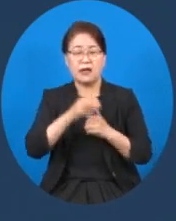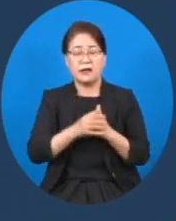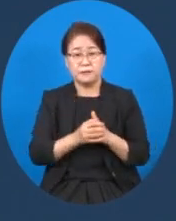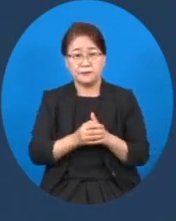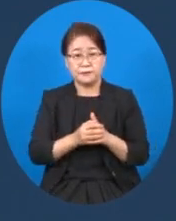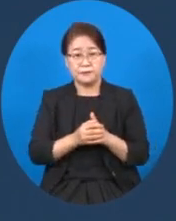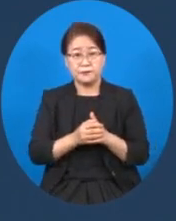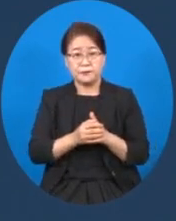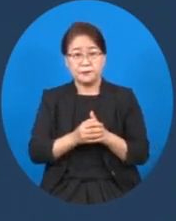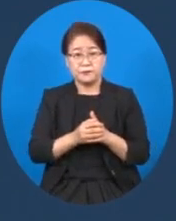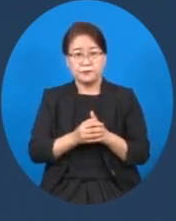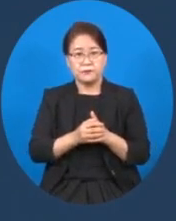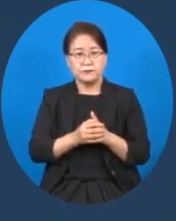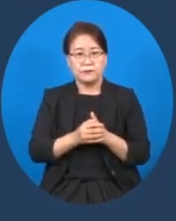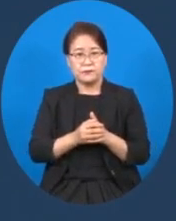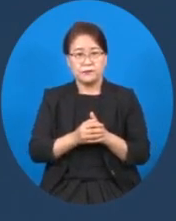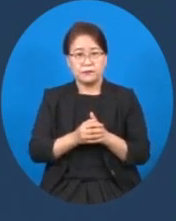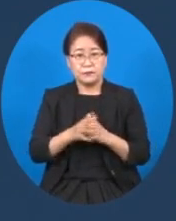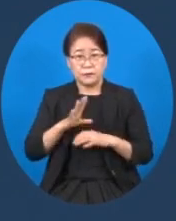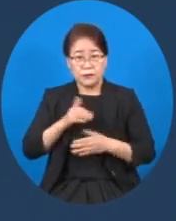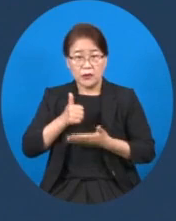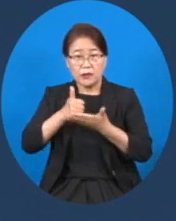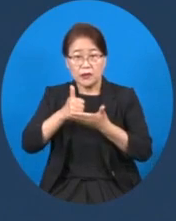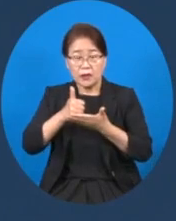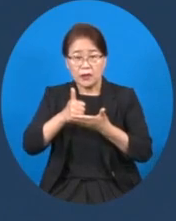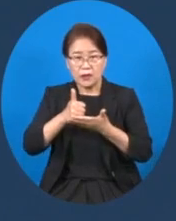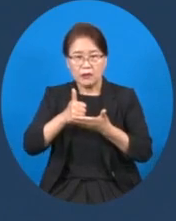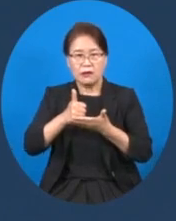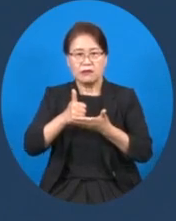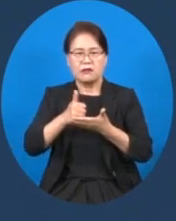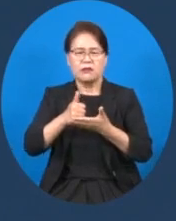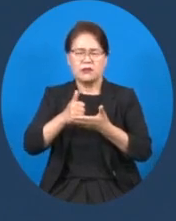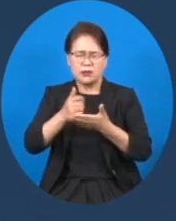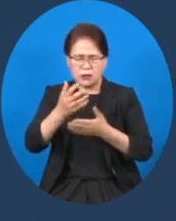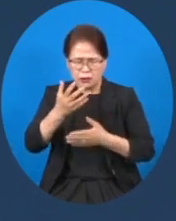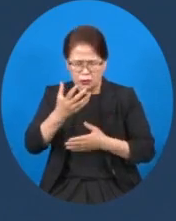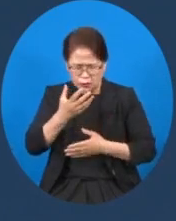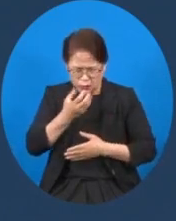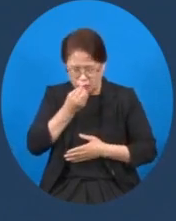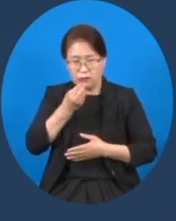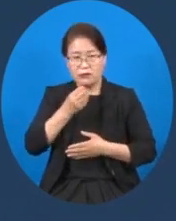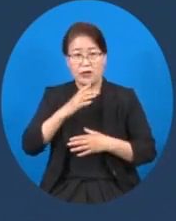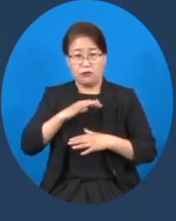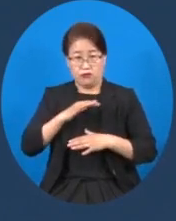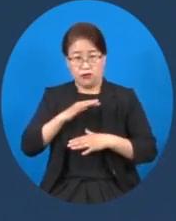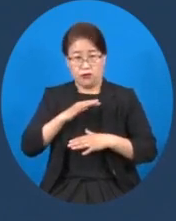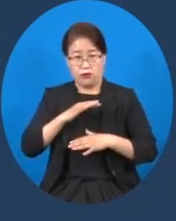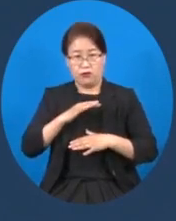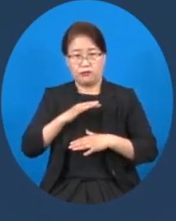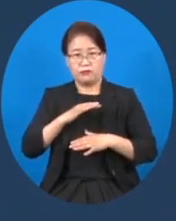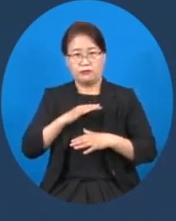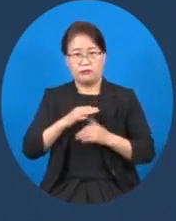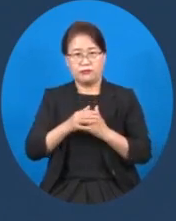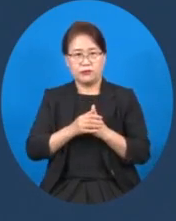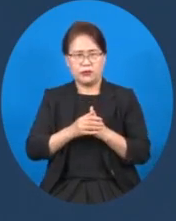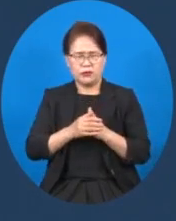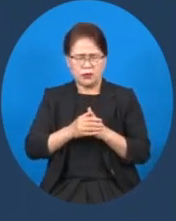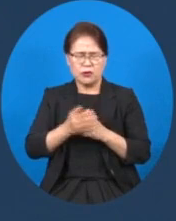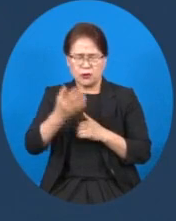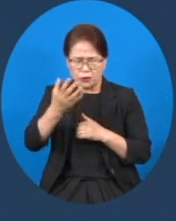그러니까 경외한다는 것은 거룩한 두려움을 말하는 거죠. 거룩한 감정을